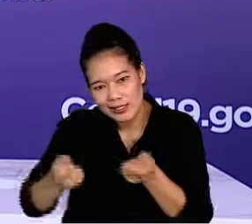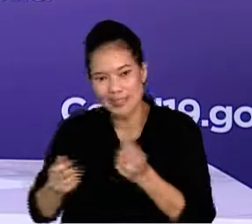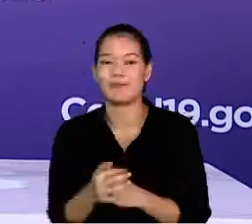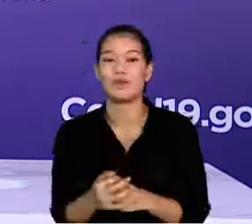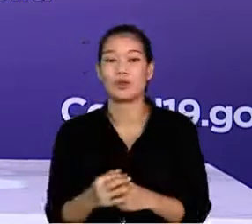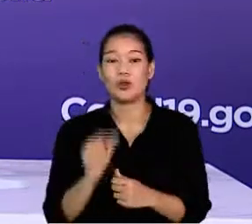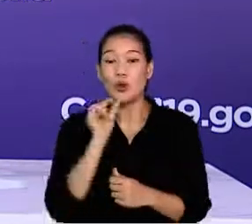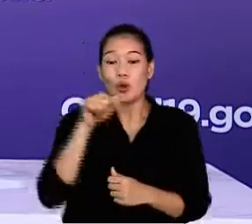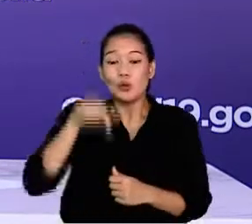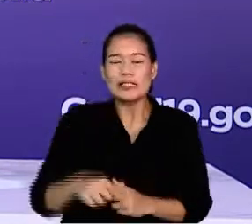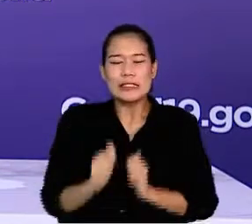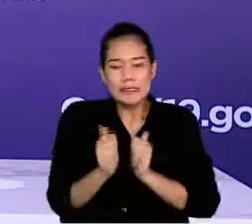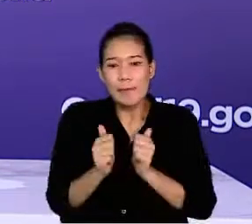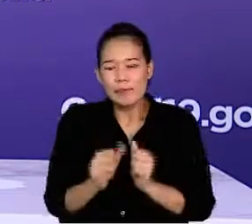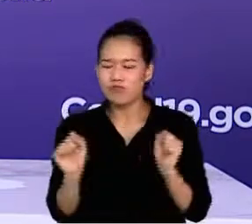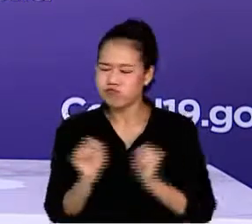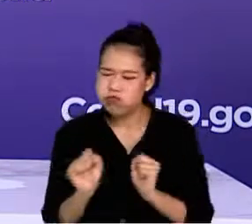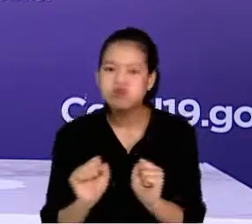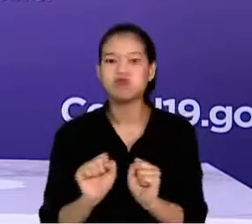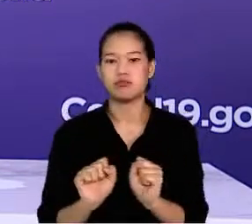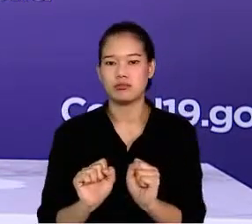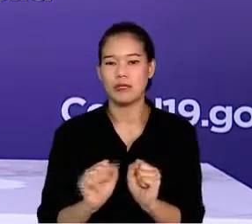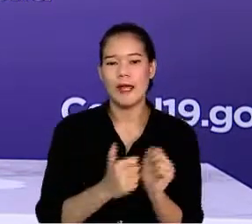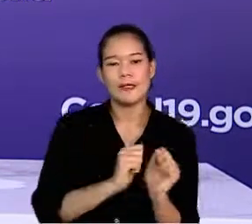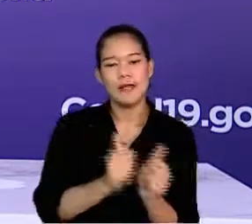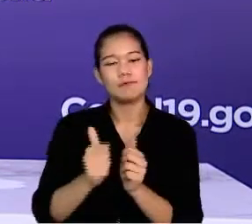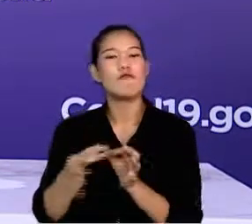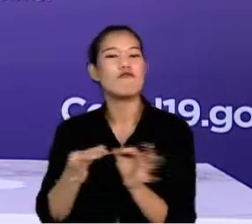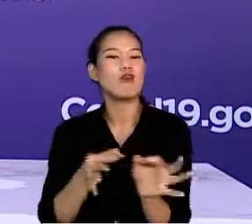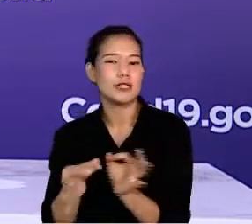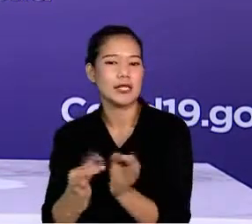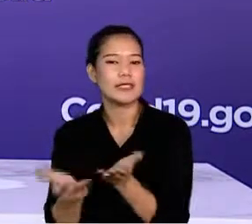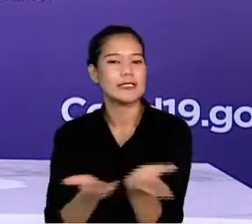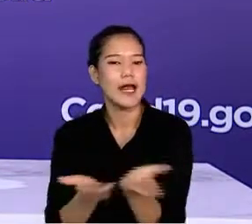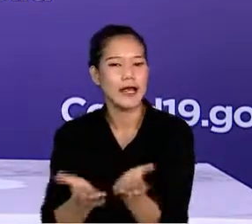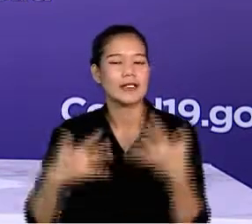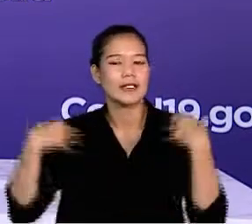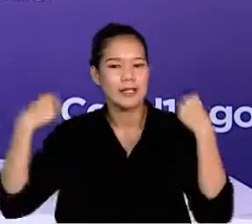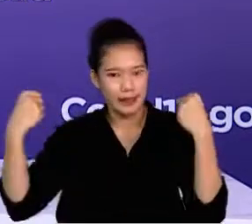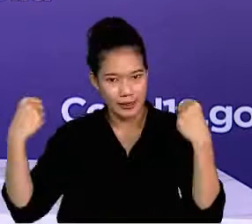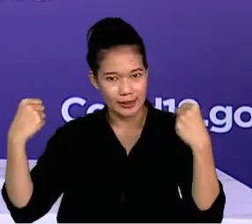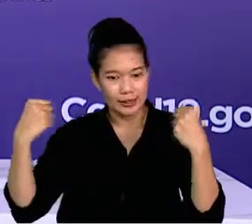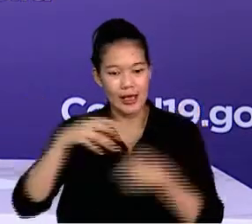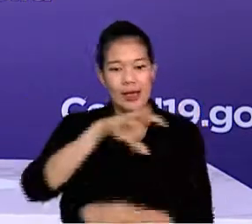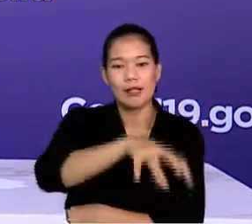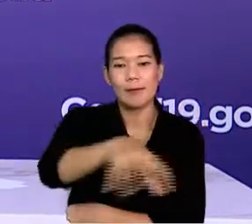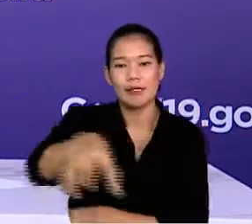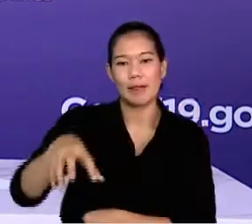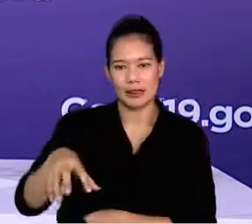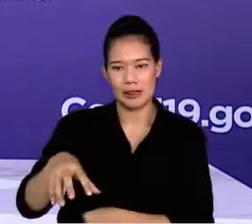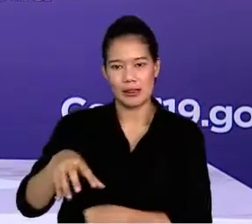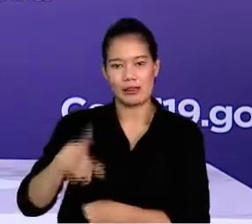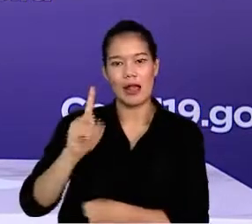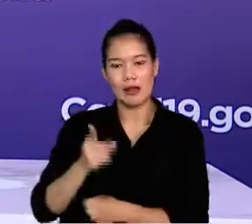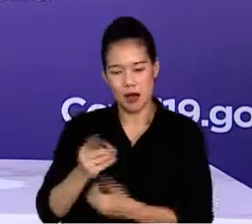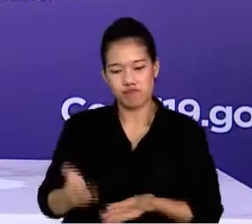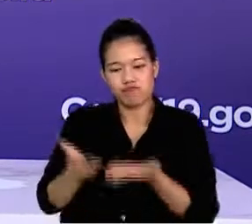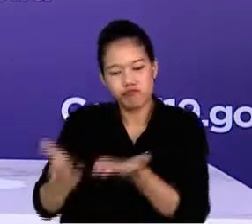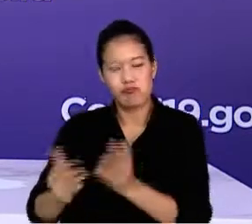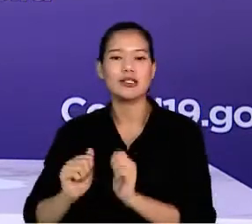sekarang juga mengantisipasi bergerak mempersiapkan fasilitas pelayanan kesehatan di wilayahnya masing-masing